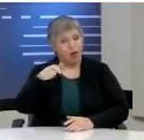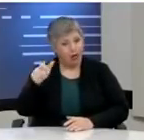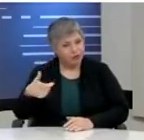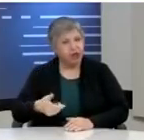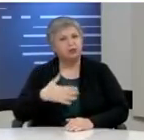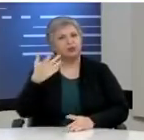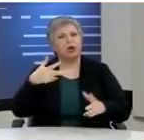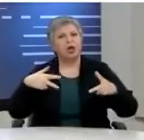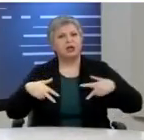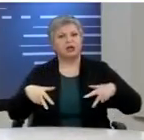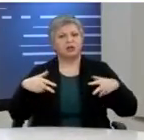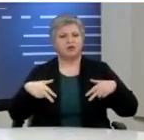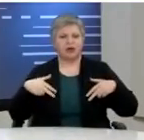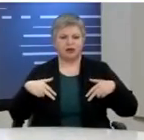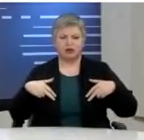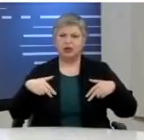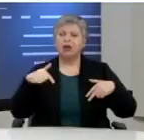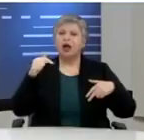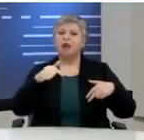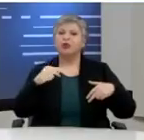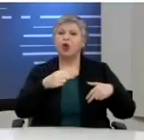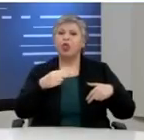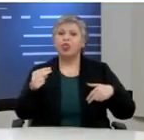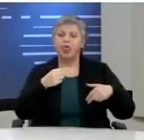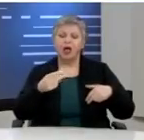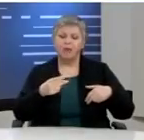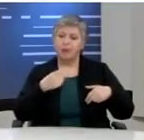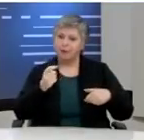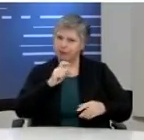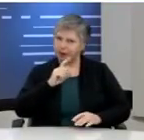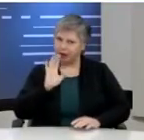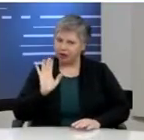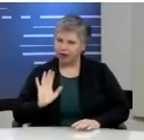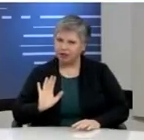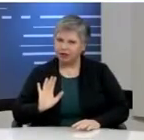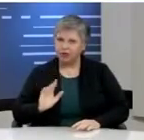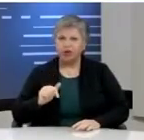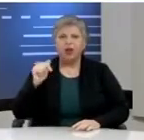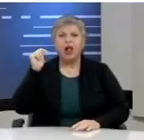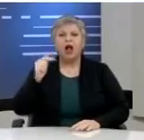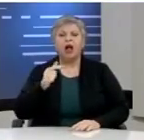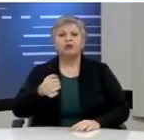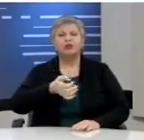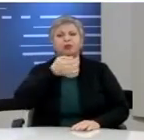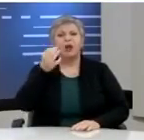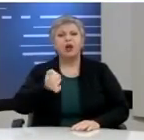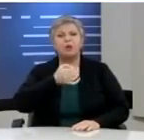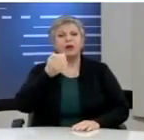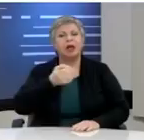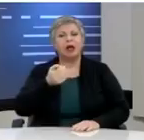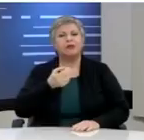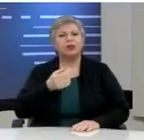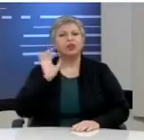θέμα, με έναν λόγο διχαστικό, με έναν λόγο που θα μπορούσε να πει